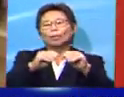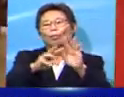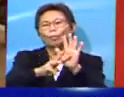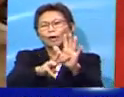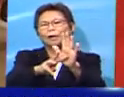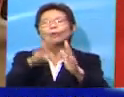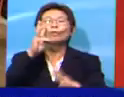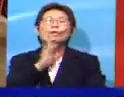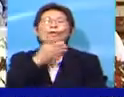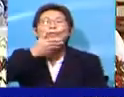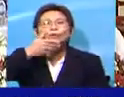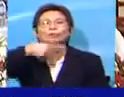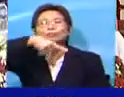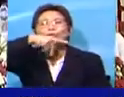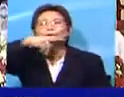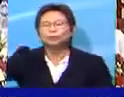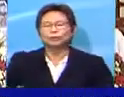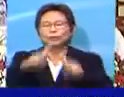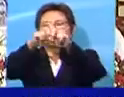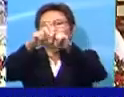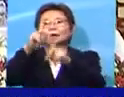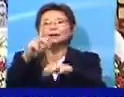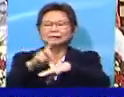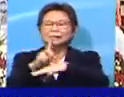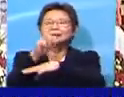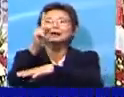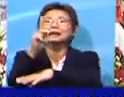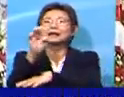wanita, pemuda dan puteri UMNO bahagian Ketereh di Kota Baru, Kelantan.